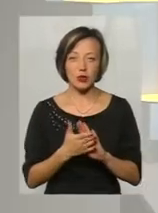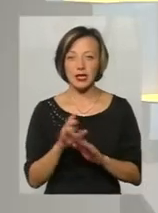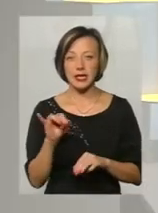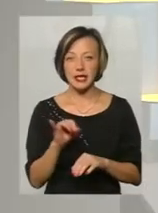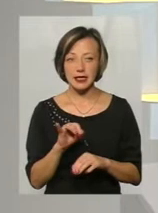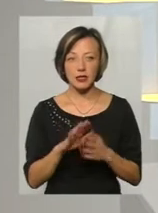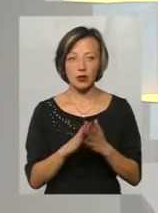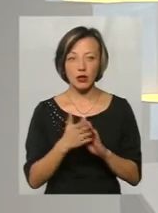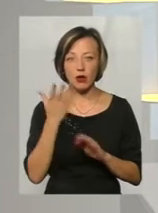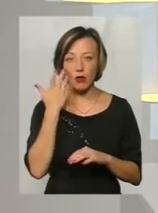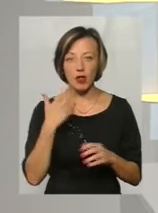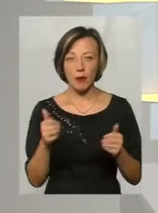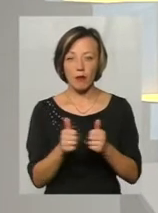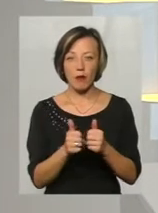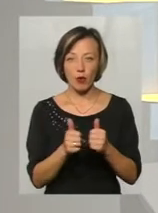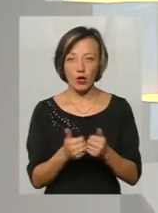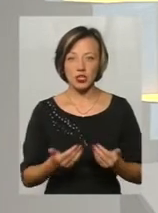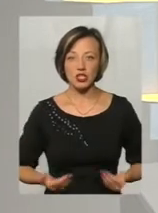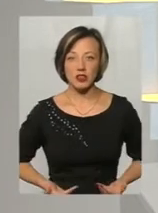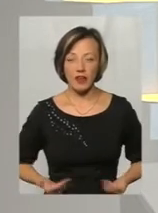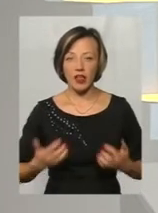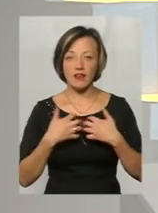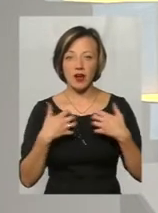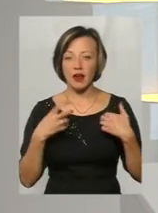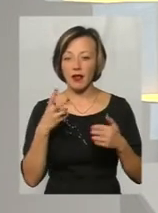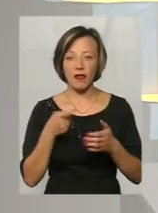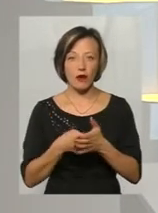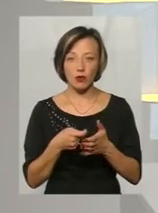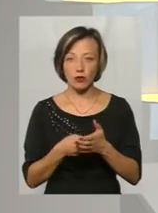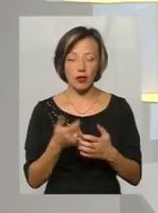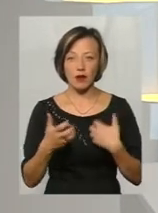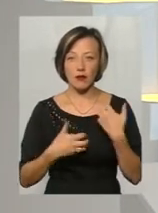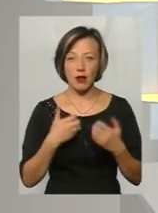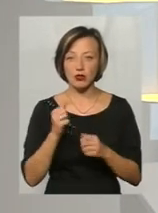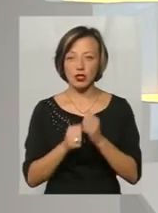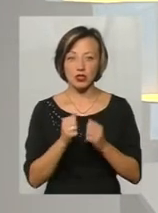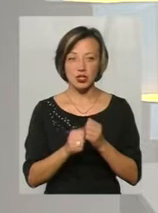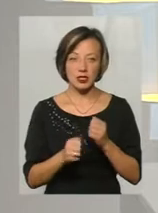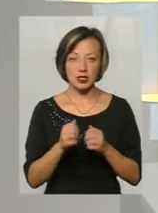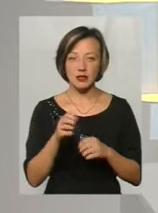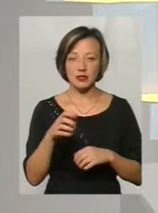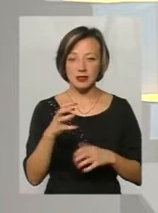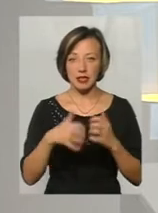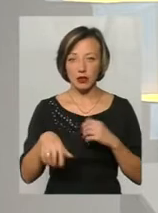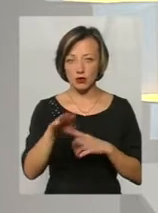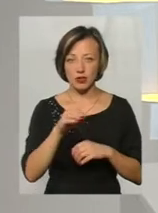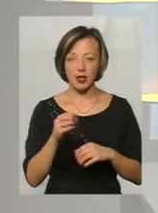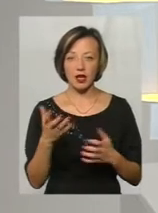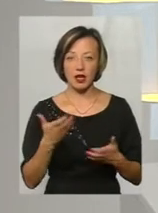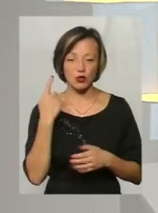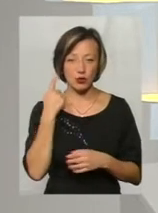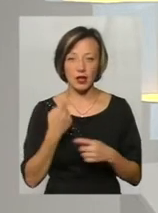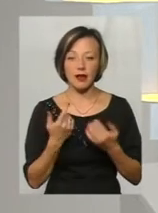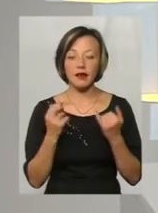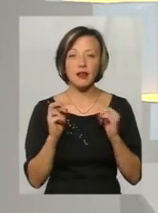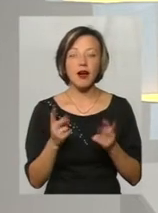саме ситуація, коли поряд живе тварина, яку не годують і не дбають, вона найчастіша серед усіх, які я чула. Тому от